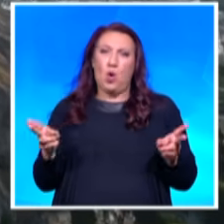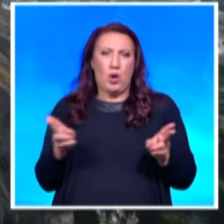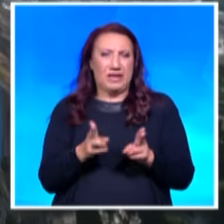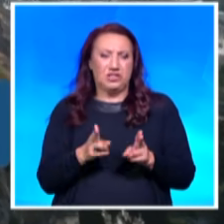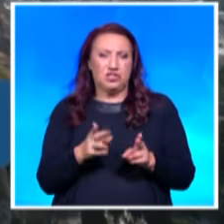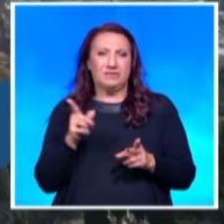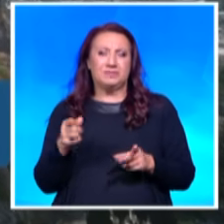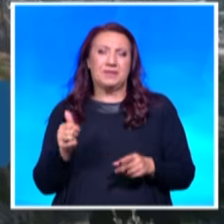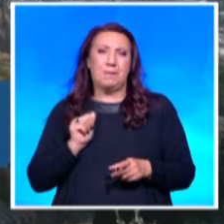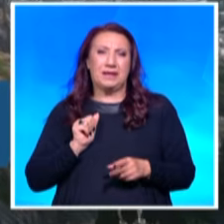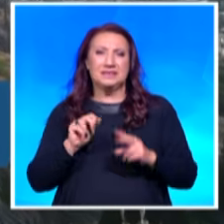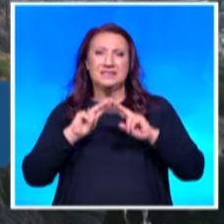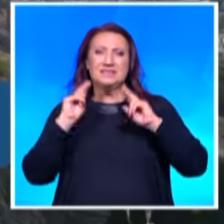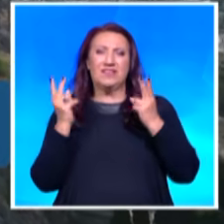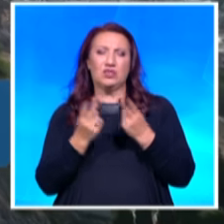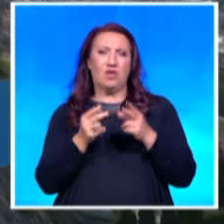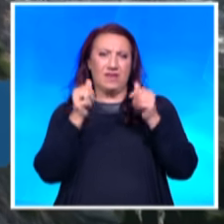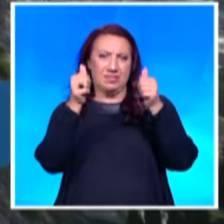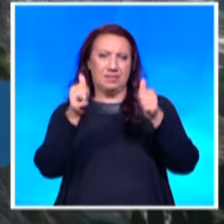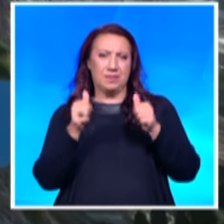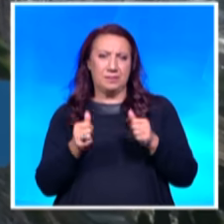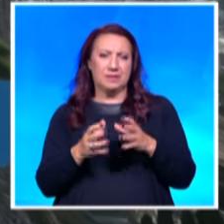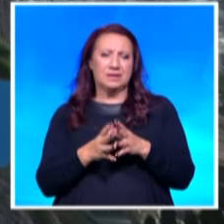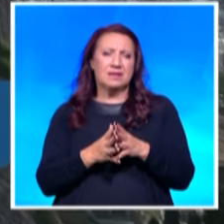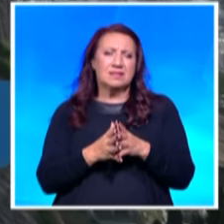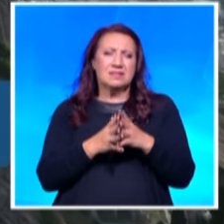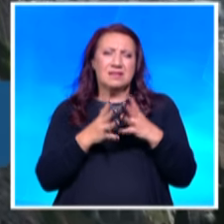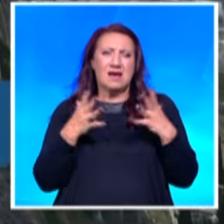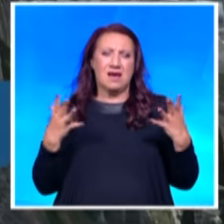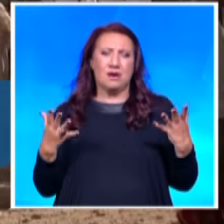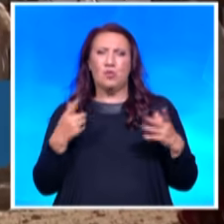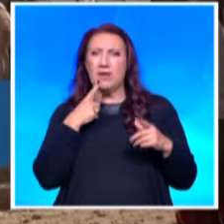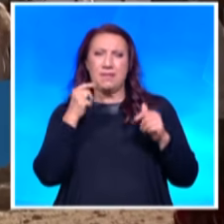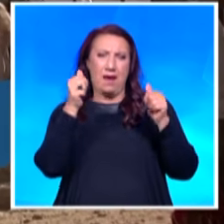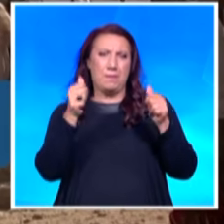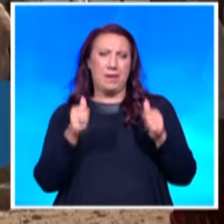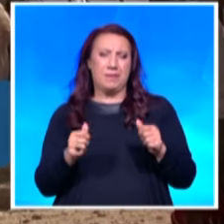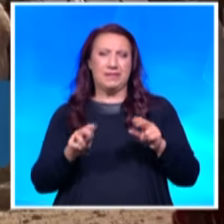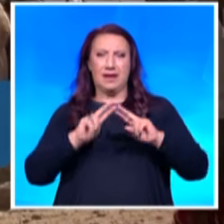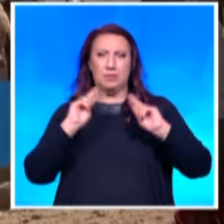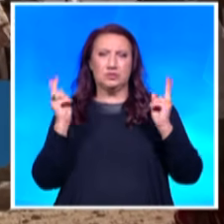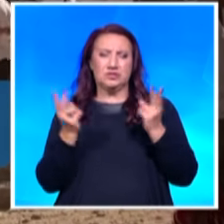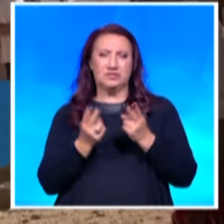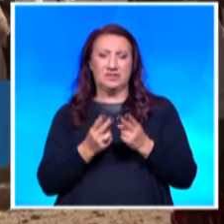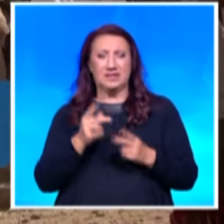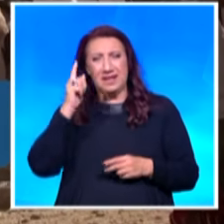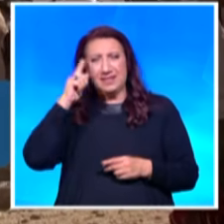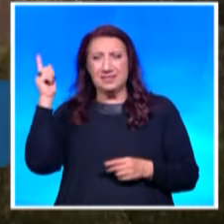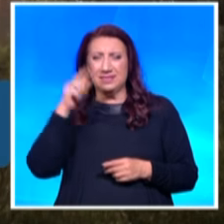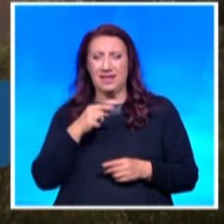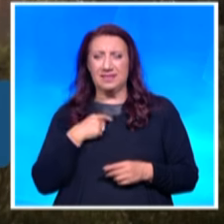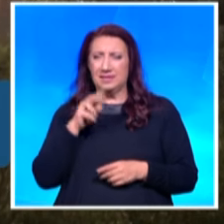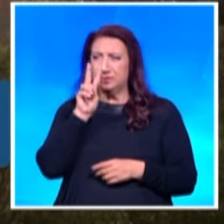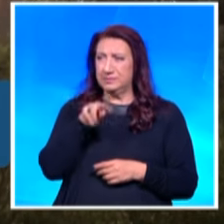Най-големият архитектурен и художествен комплекс, завещан от гръцката античност на света, се посещава на ден от около